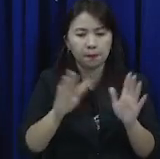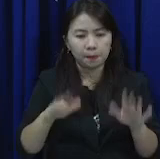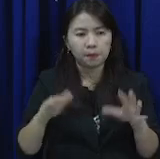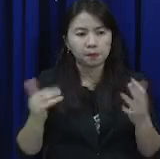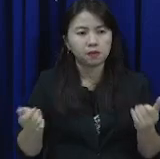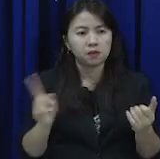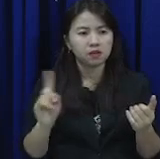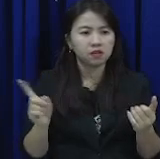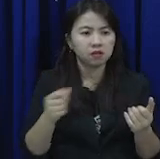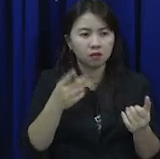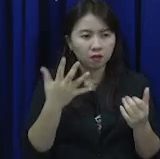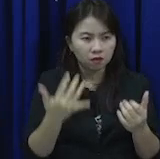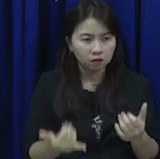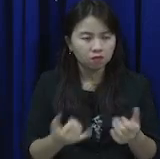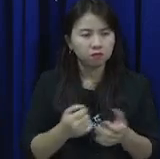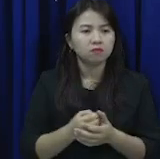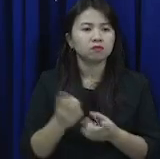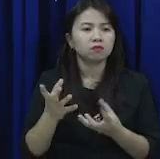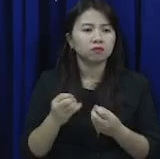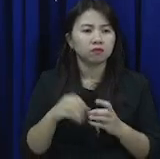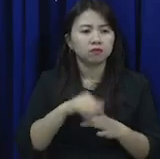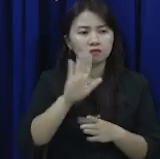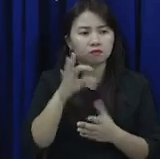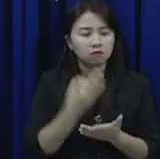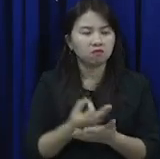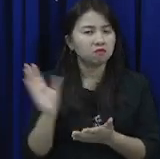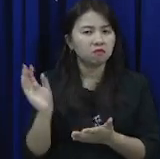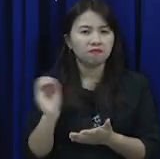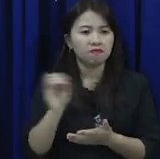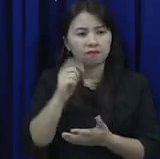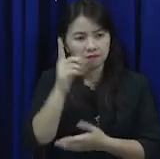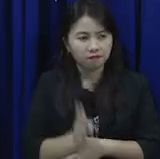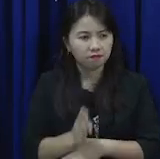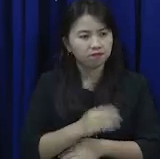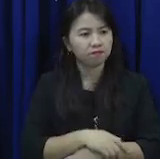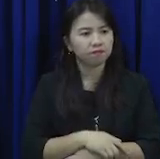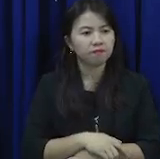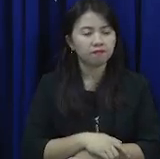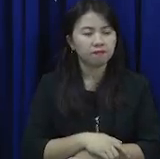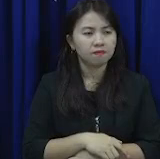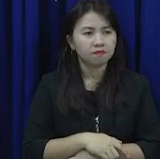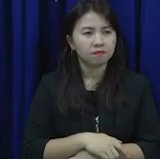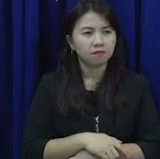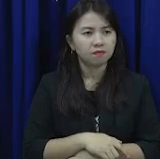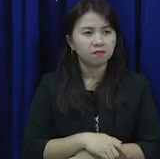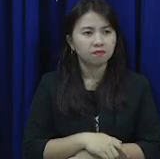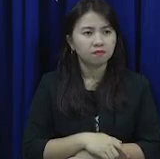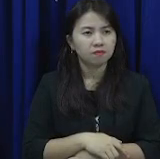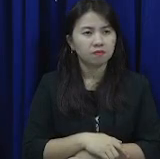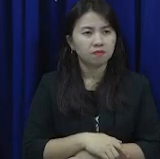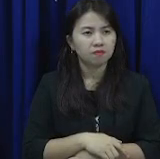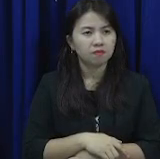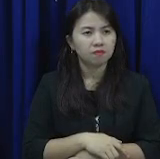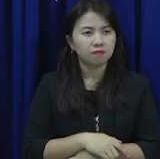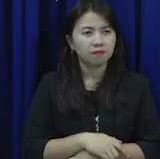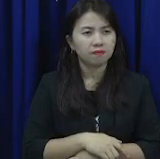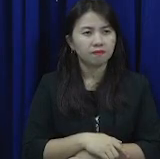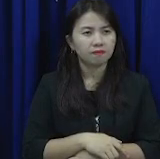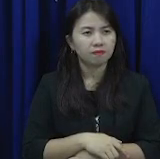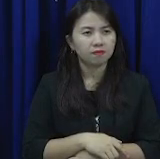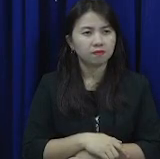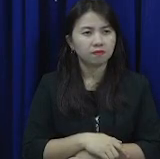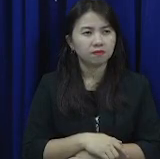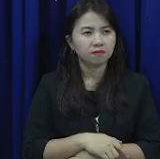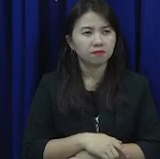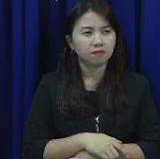na lang ang gagawin mo sa pera mo Wala ng Diyos you see kung sa America may inad with trust SAO wala